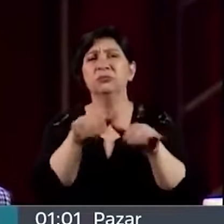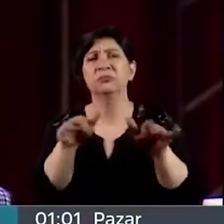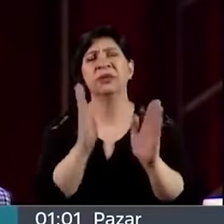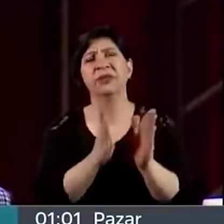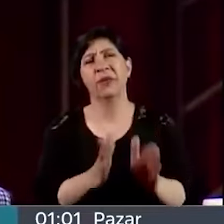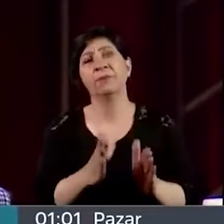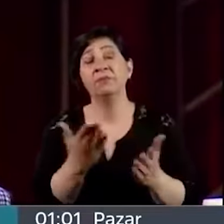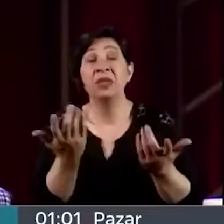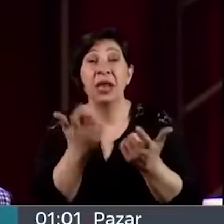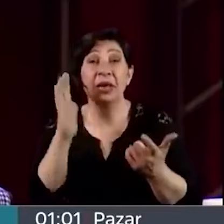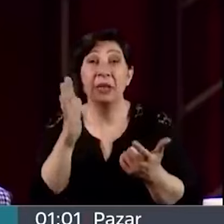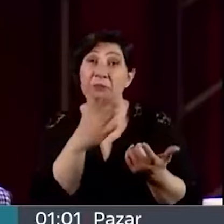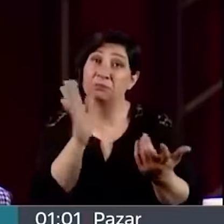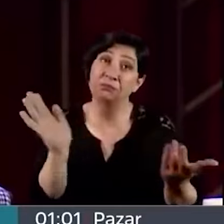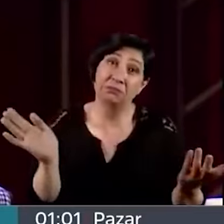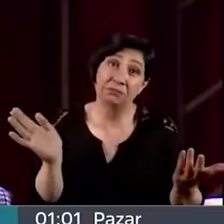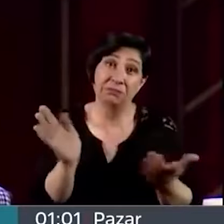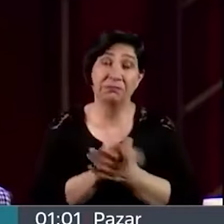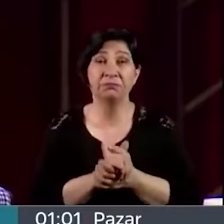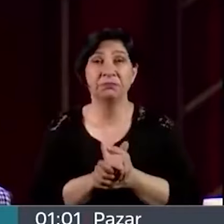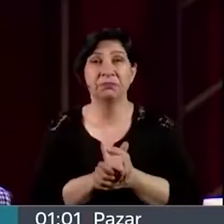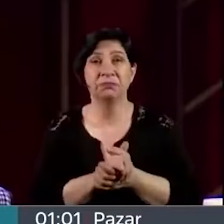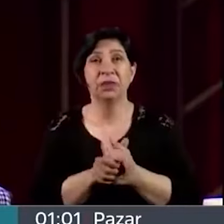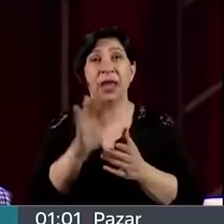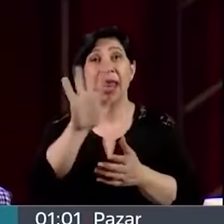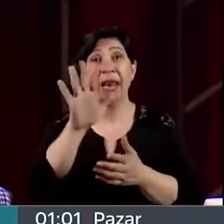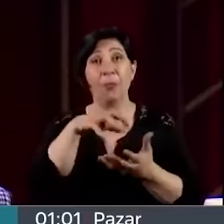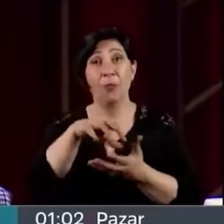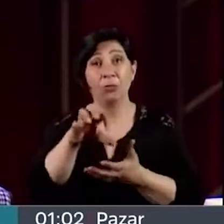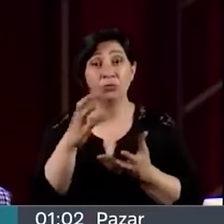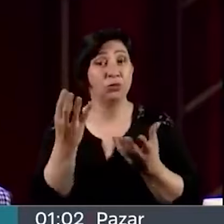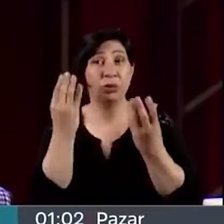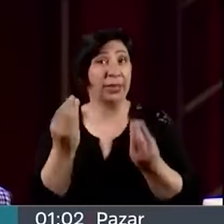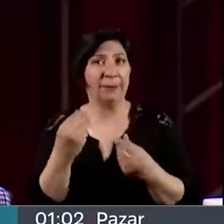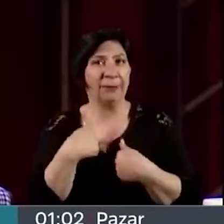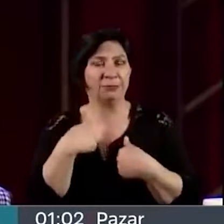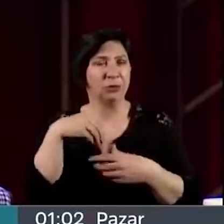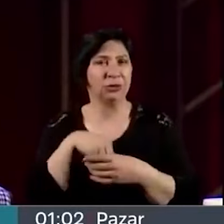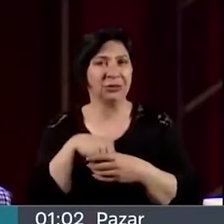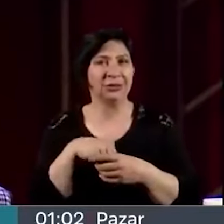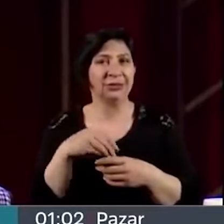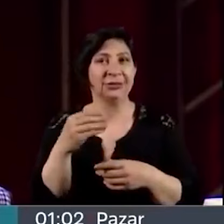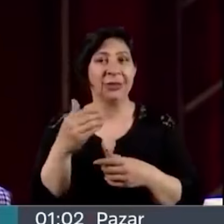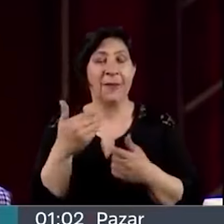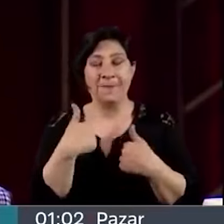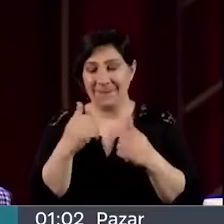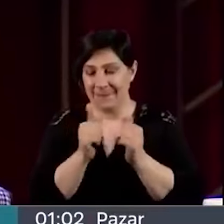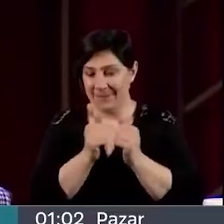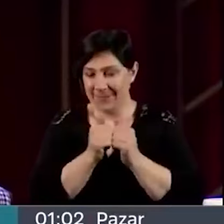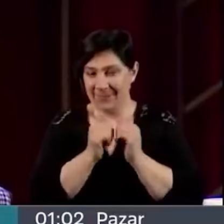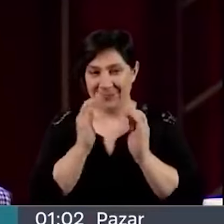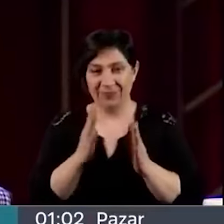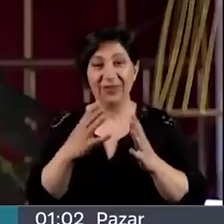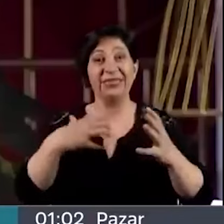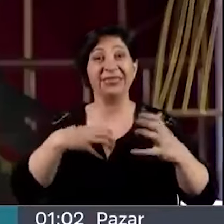gider bilmiyorum ama 16-17 milyon kişi izledi şu ana kadar toplam 50 bölümü. Çok kıymetli benim için. Hmm. Çok daha böyle Berlin'e gittim işte en son